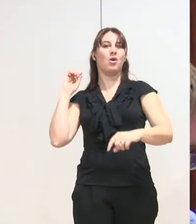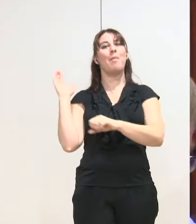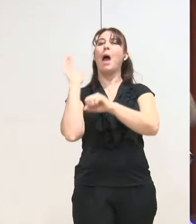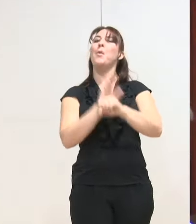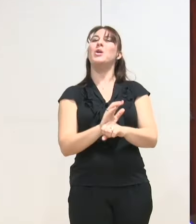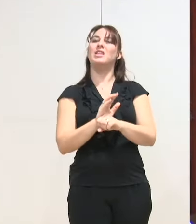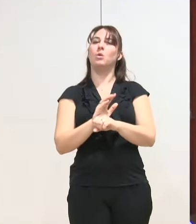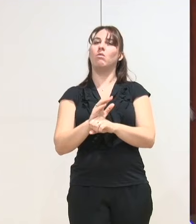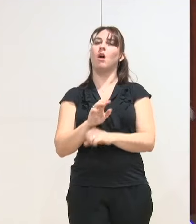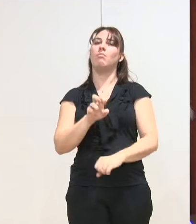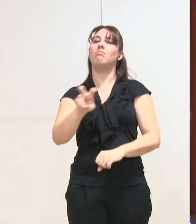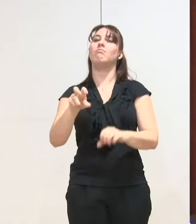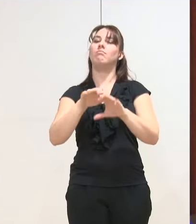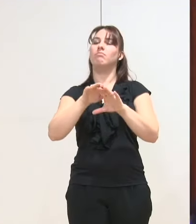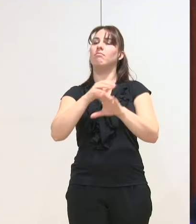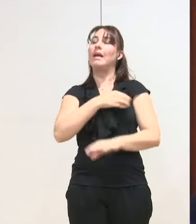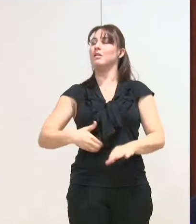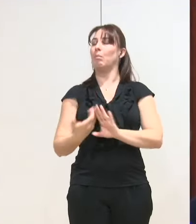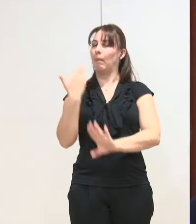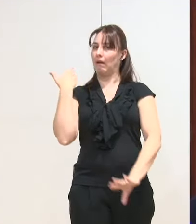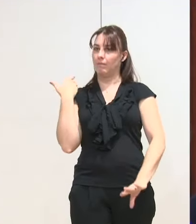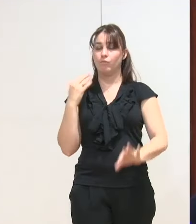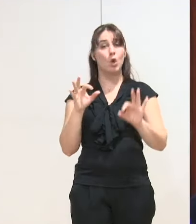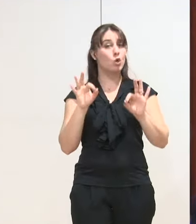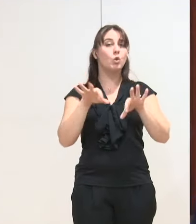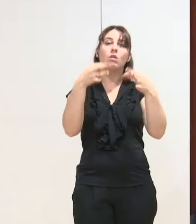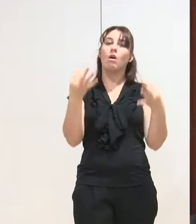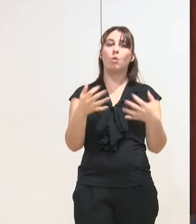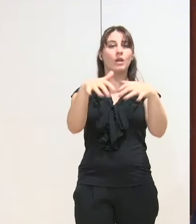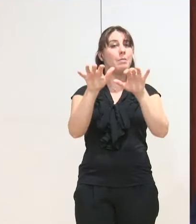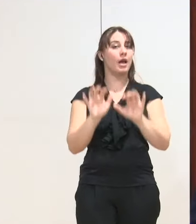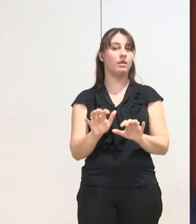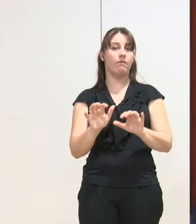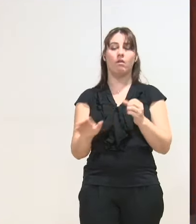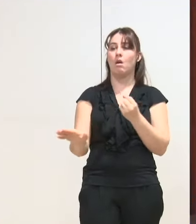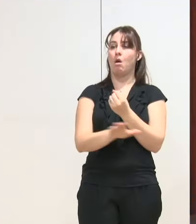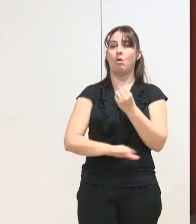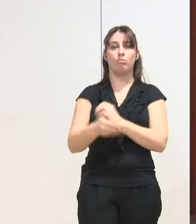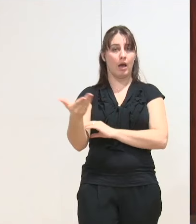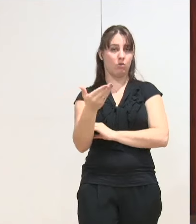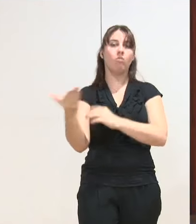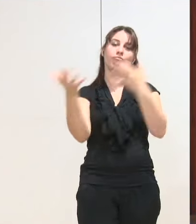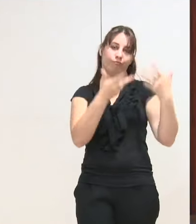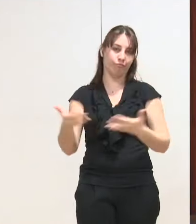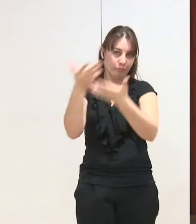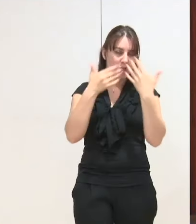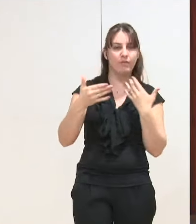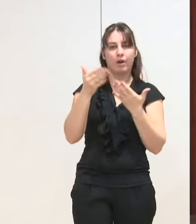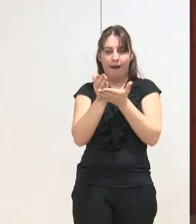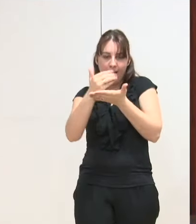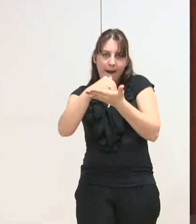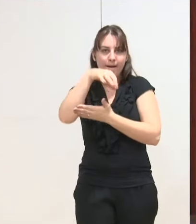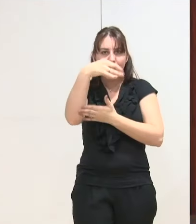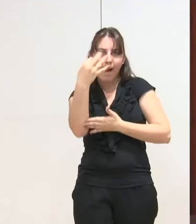municipale en effet si un compte administratif s'appuie d'abord sur des chiffres des ratios et